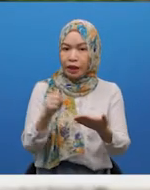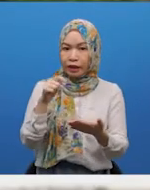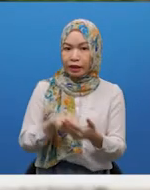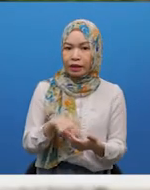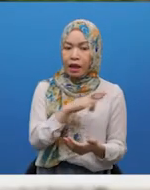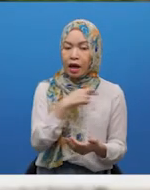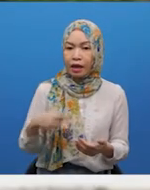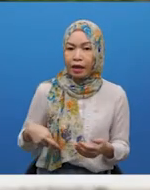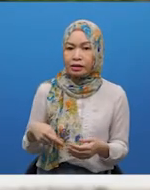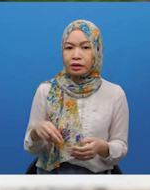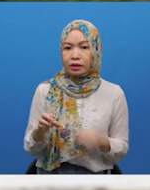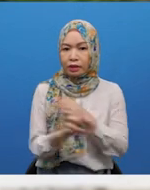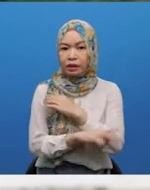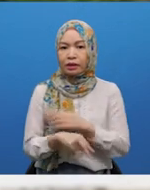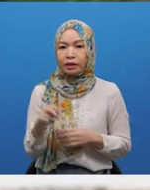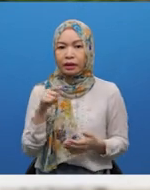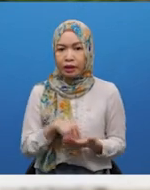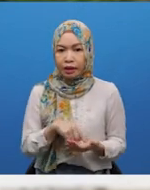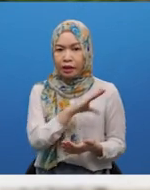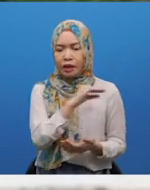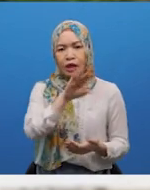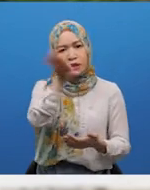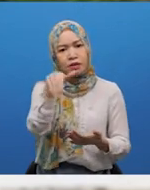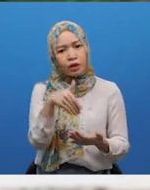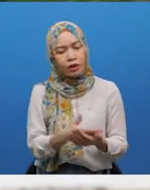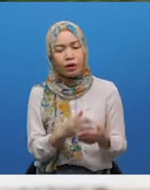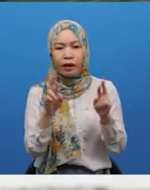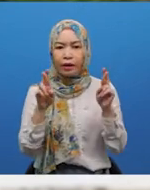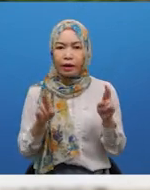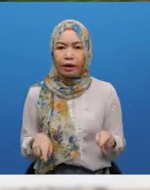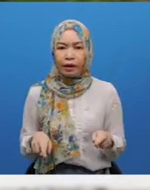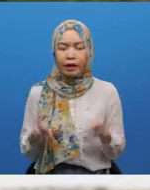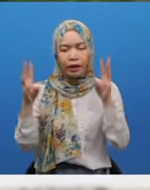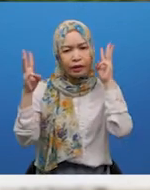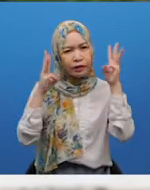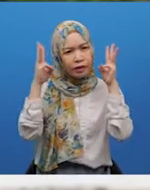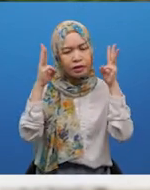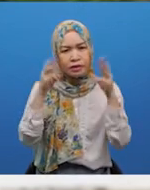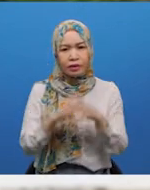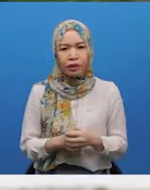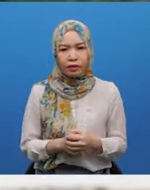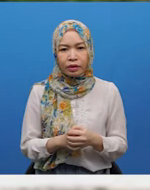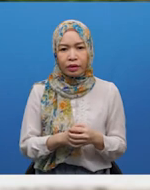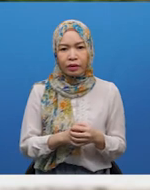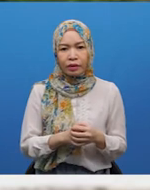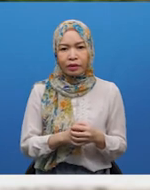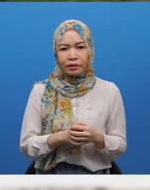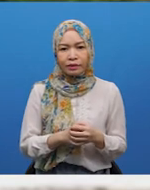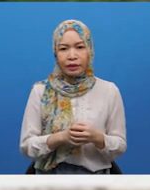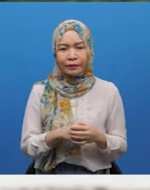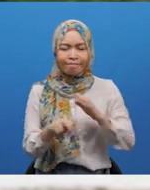Raja Negeri Kembayat dan seluruh rakyatnya berasa cemas dan huru-hara setelah negara